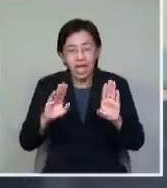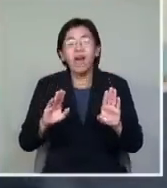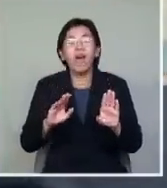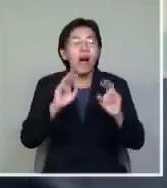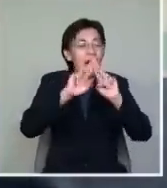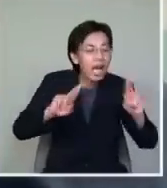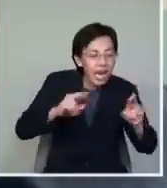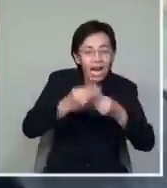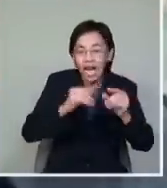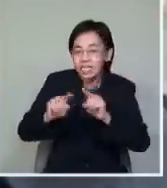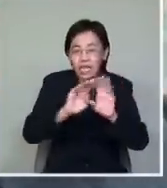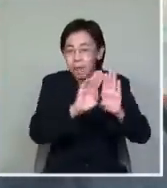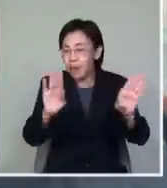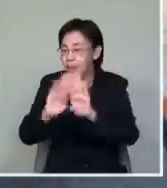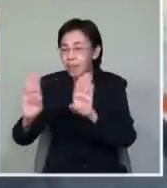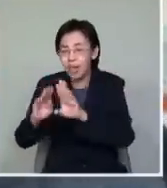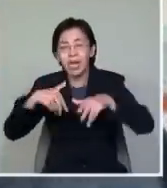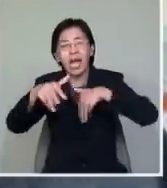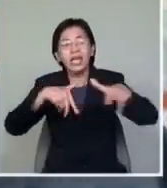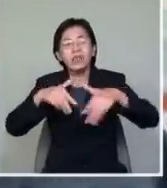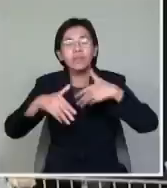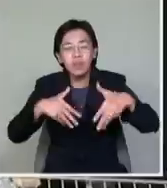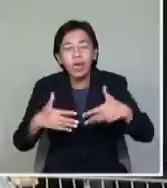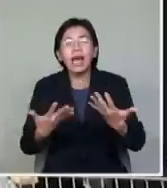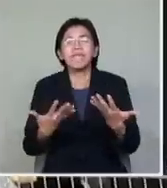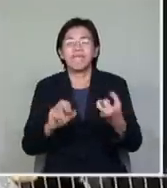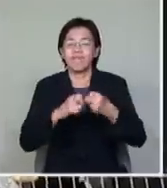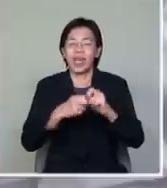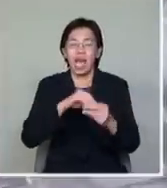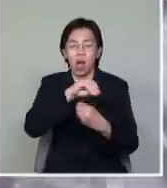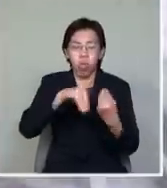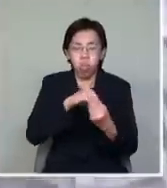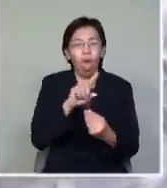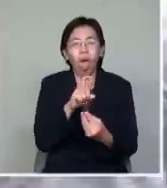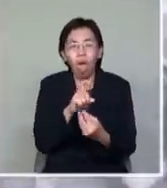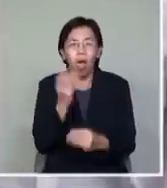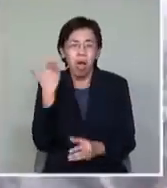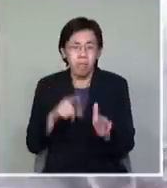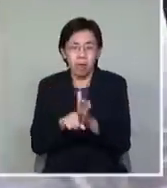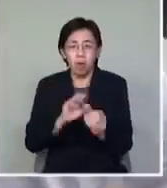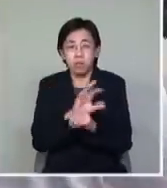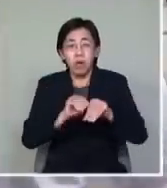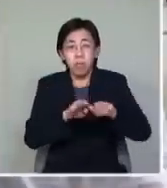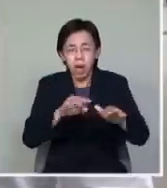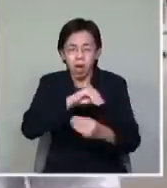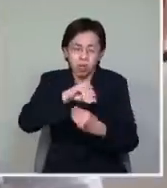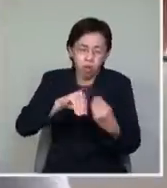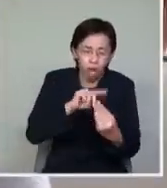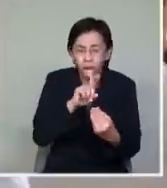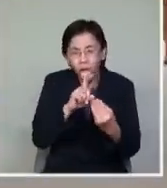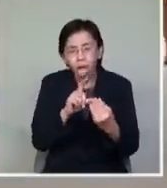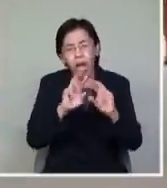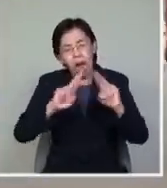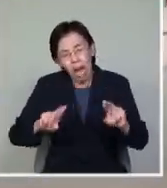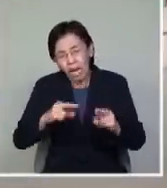กิจมีจุดมุ่งหมายก็คือการช่วยเหลือเศรษฐกิจที่ได้รับความเสียหายจากช่วงการระบาดหนักๆของโควิด-19 นะคะแล้วก็จะมี